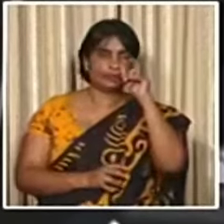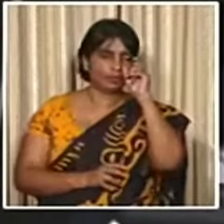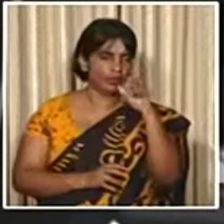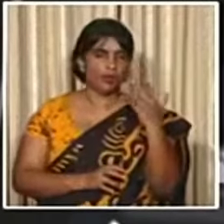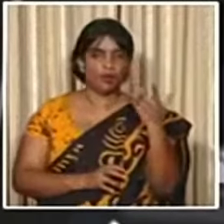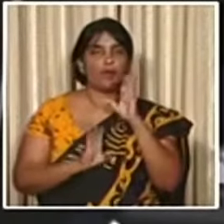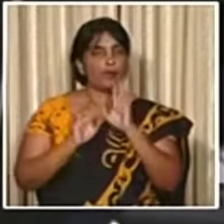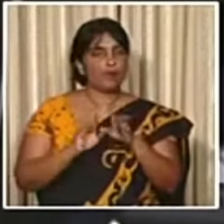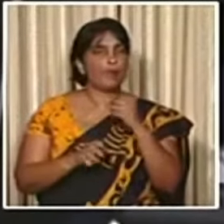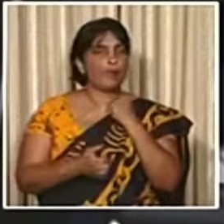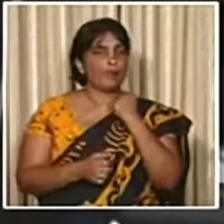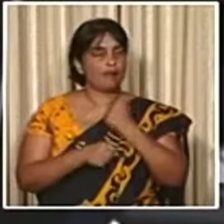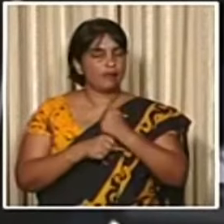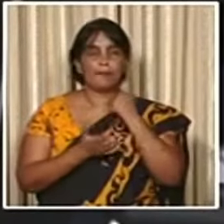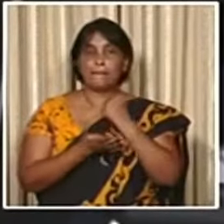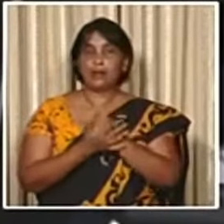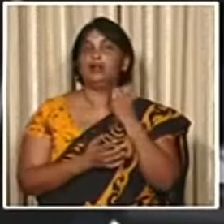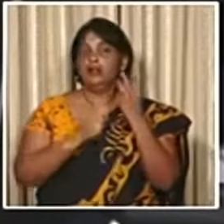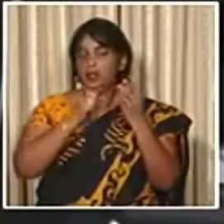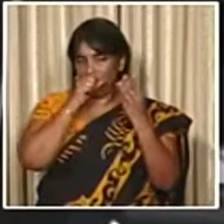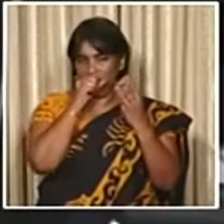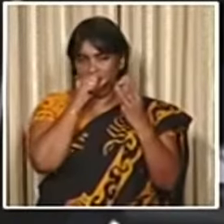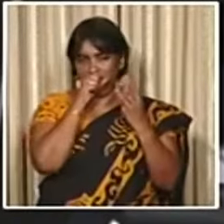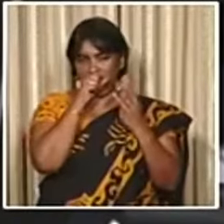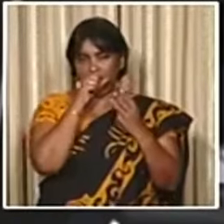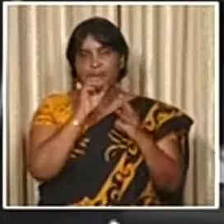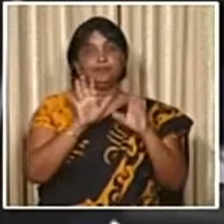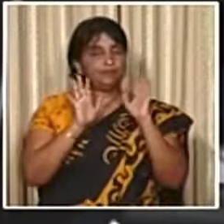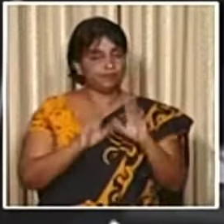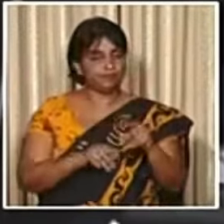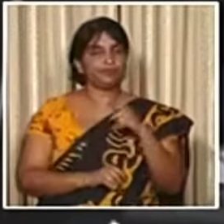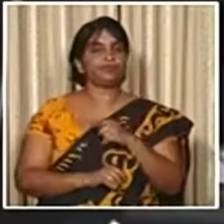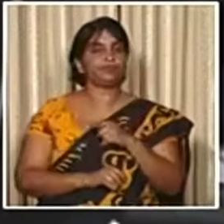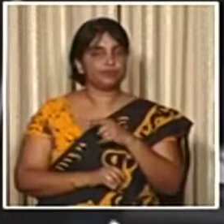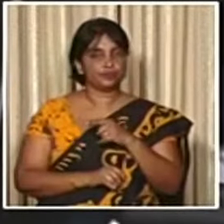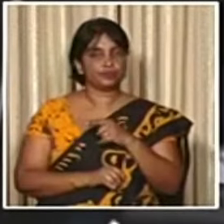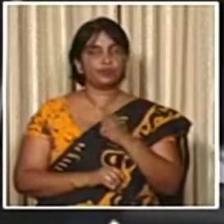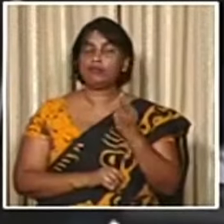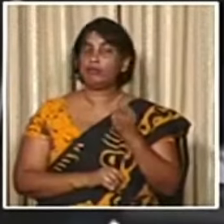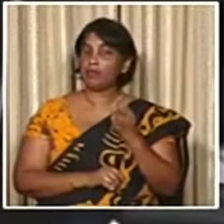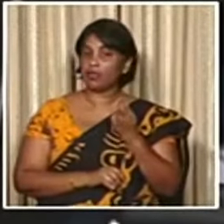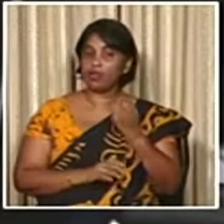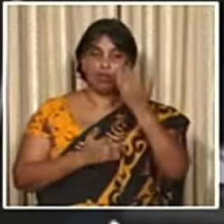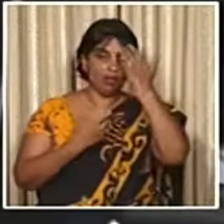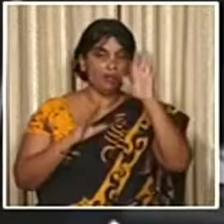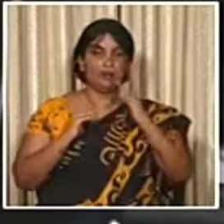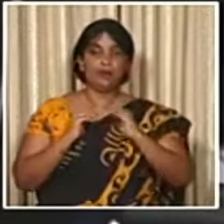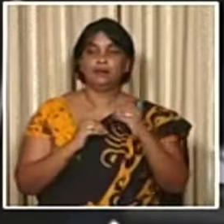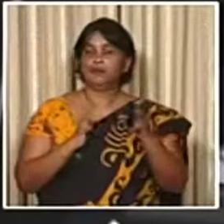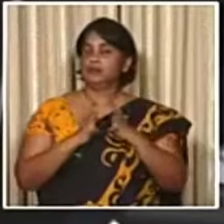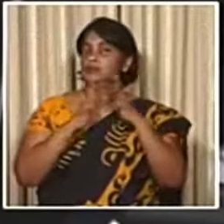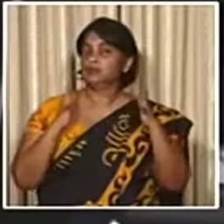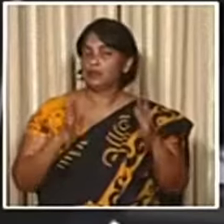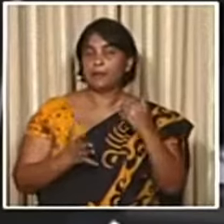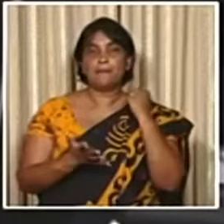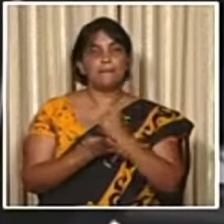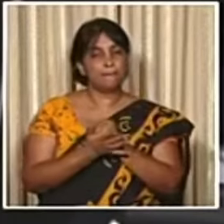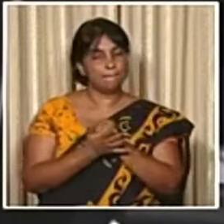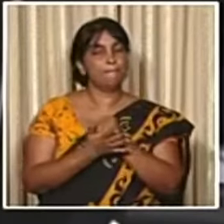දැකලා නැහැ ඒ රාජ්‍ය බැංකු තුනට. නමුත් මේ ආර්ථිකය විවෘත වුණාට පස්සේ විශාල වශයෙන්